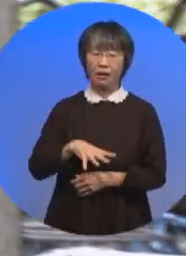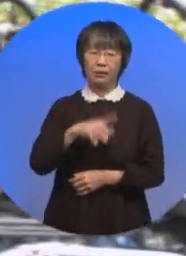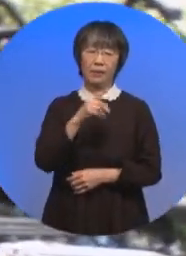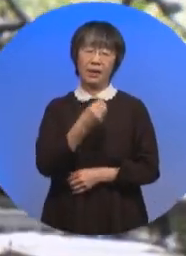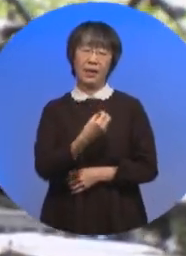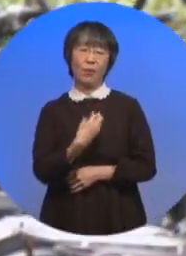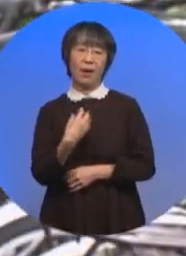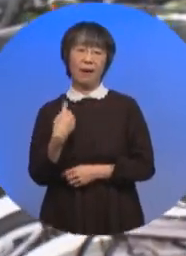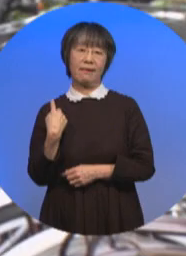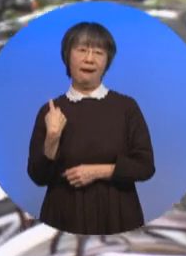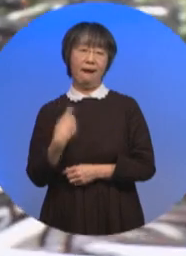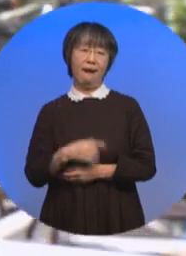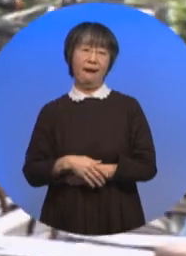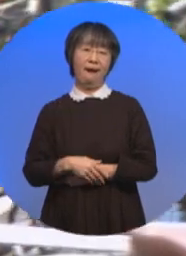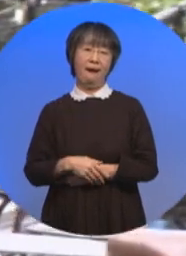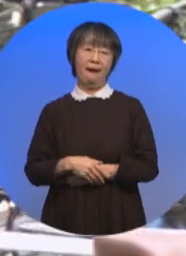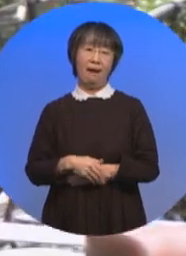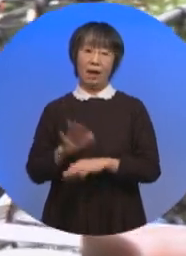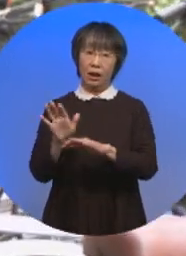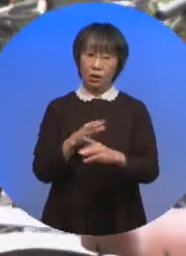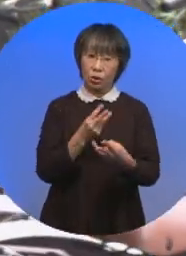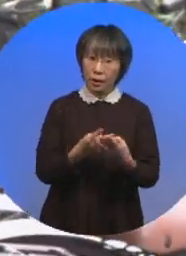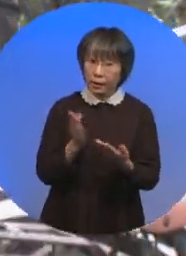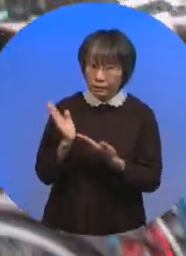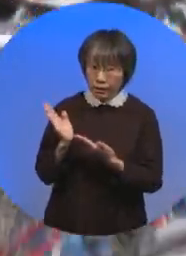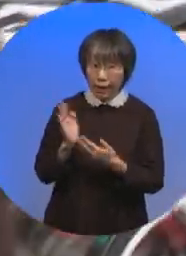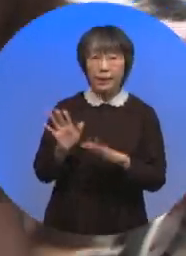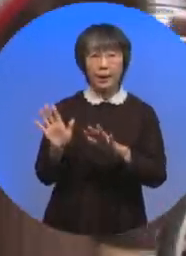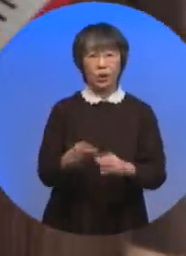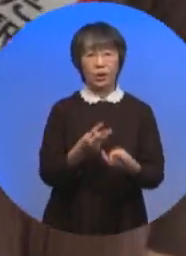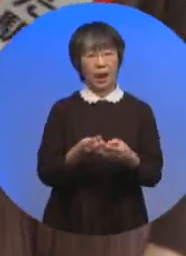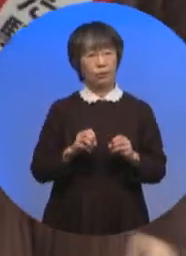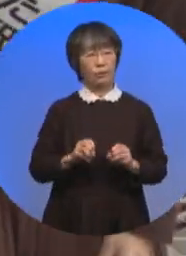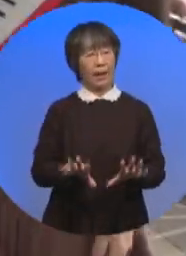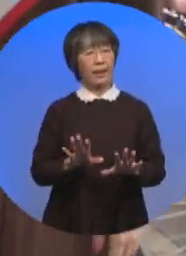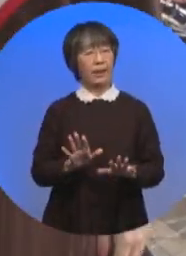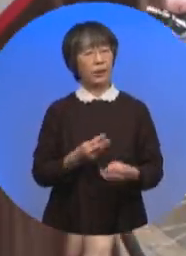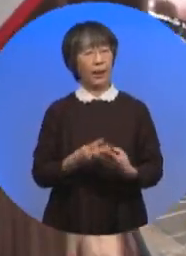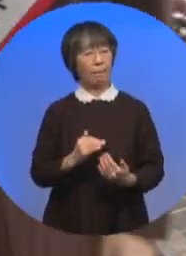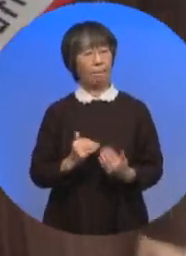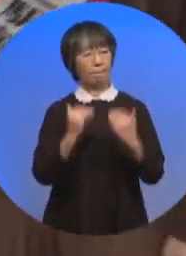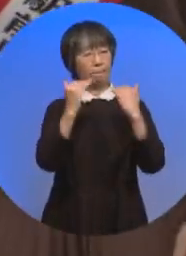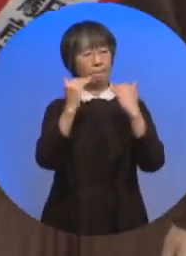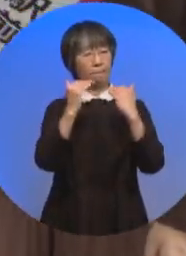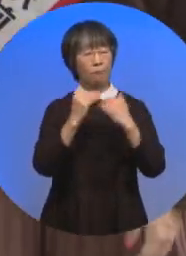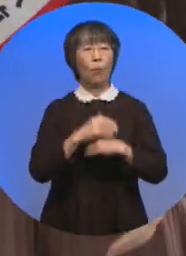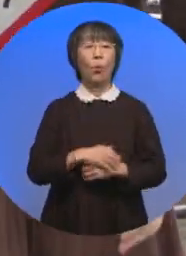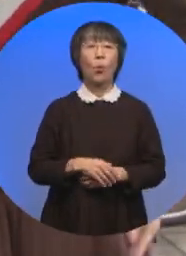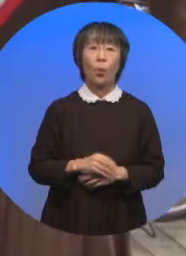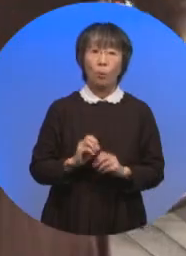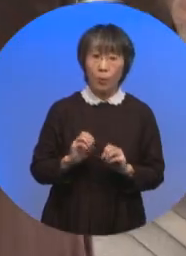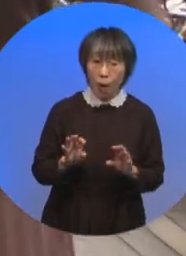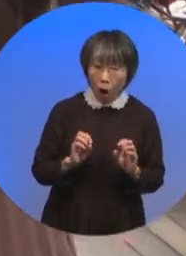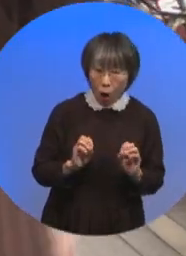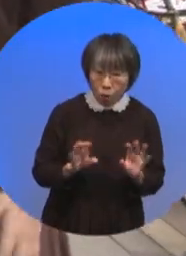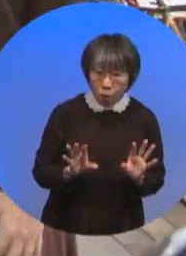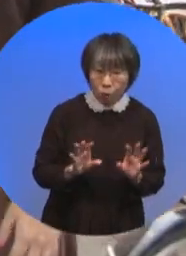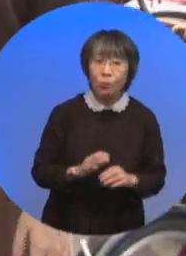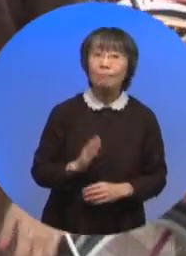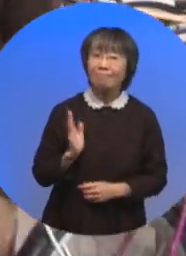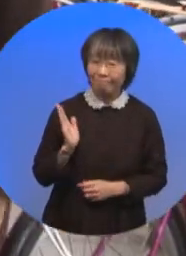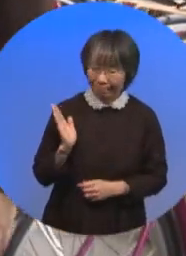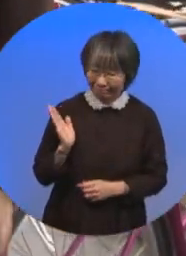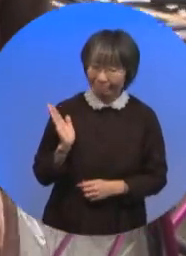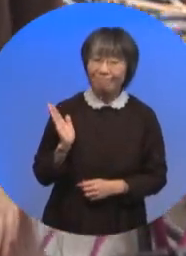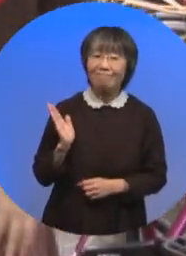言われました。 スイタなんですよね。 はい、スイタ生まれ、スイタ育ちです。 駅前 PR 大使なんですって。 はい、駅前、 はい、駅前商店街を